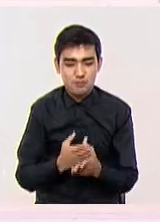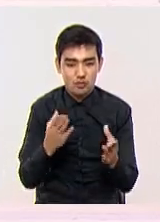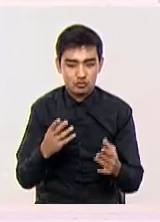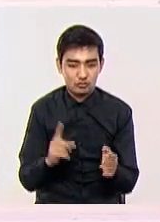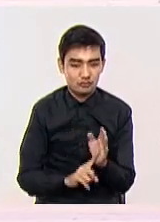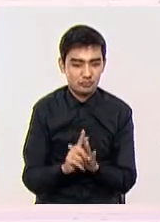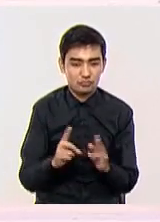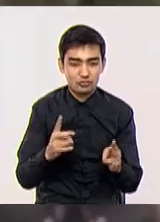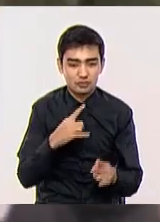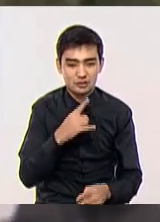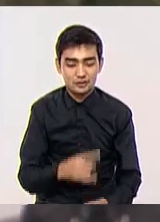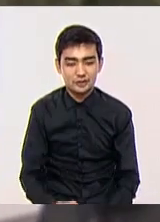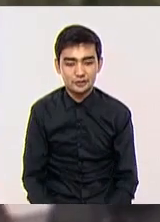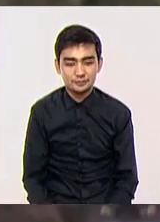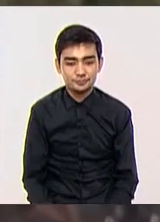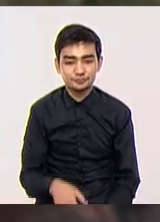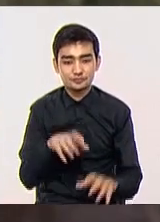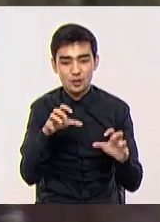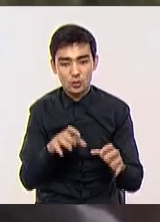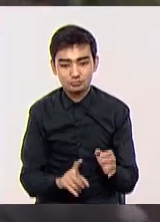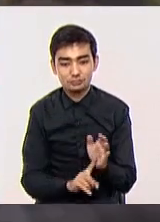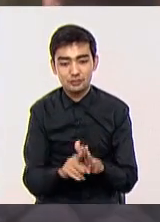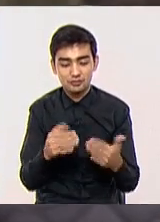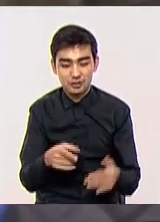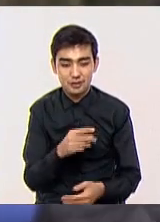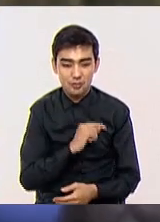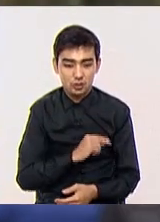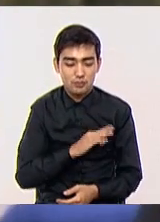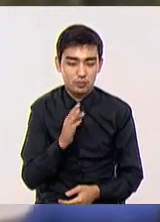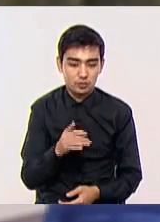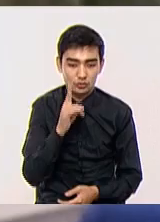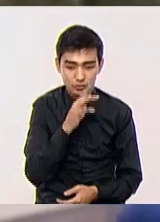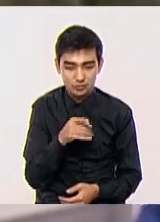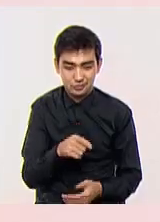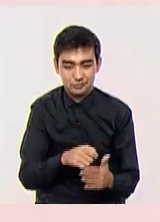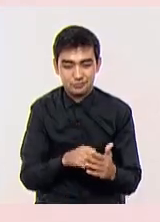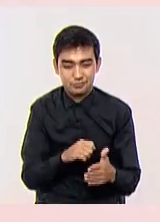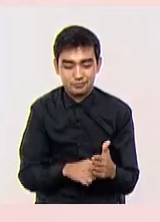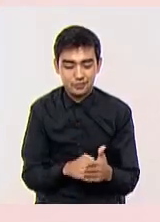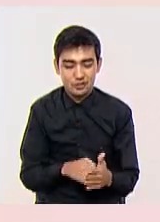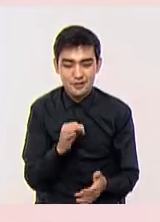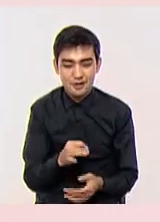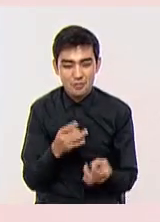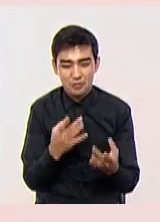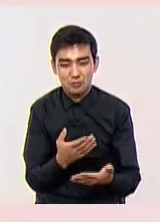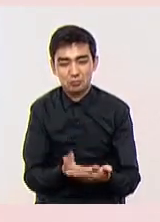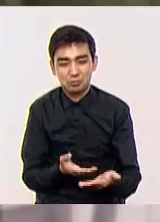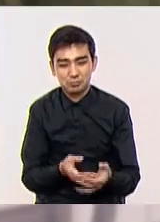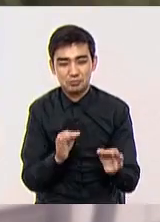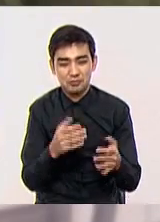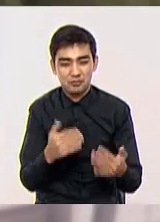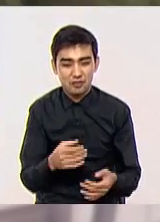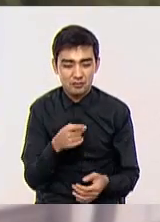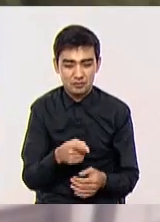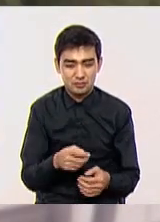бастау керек дейді. Ол заң қабылданғаннан кейін сол заң жұмыс істей ме? Мәселе сода болып тұр. Құры ескерту ол ешқандай